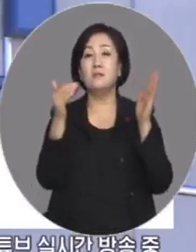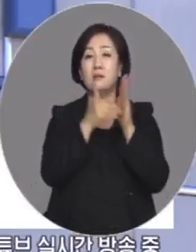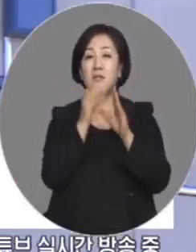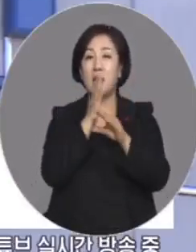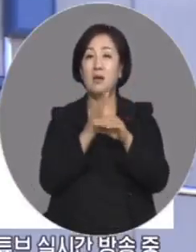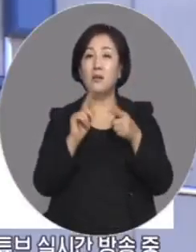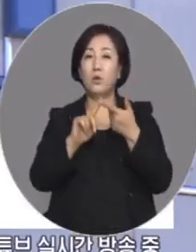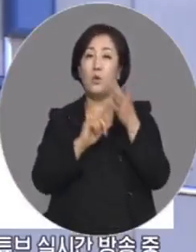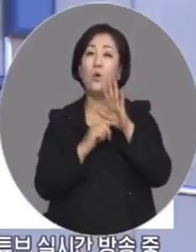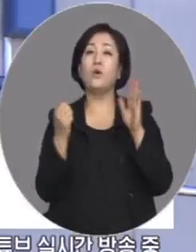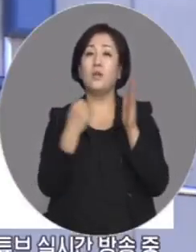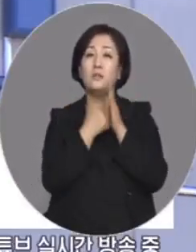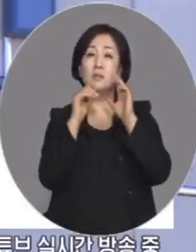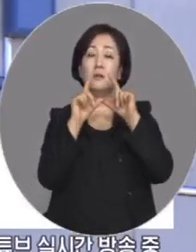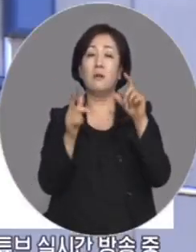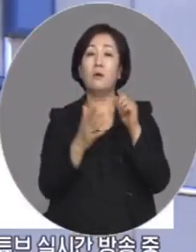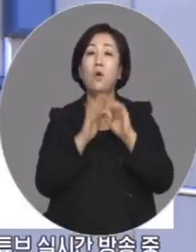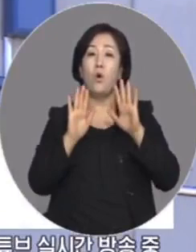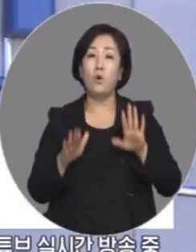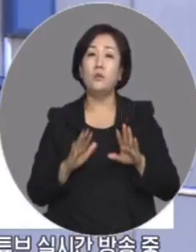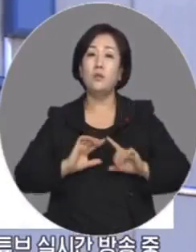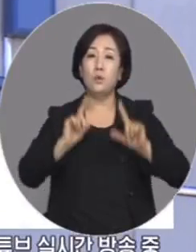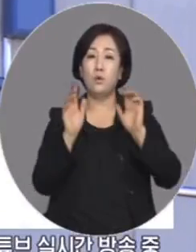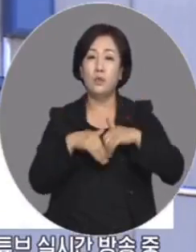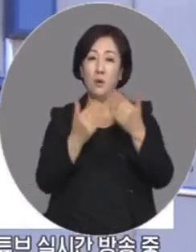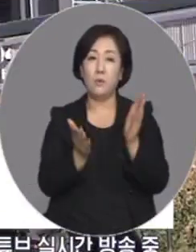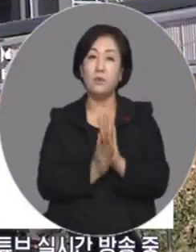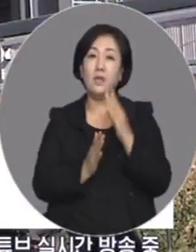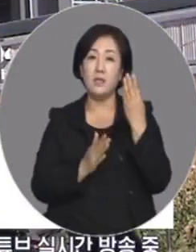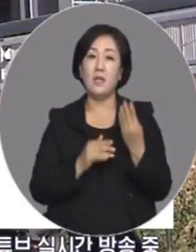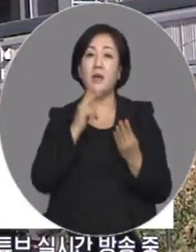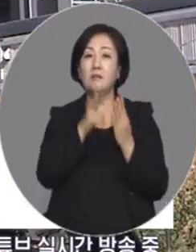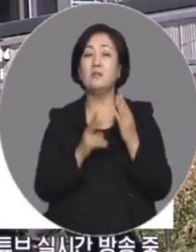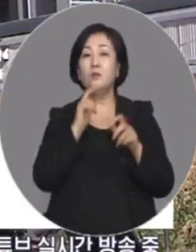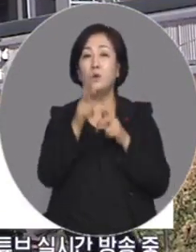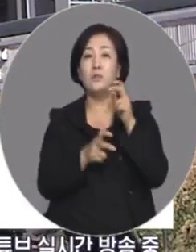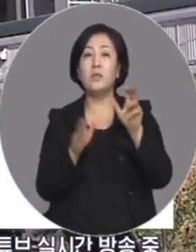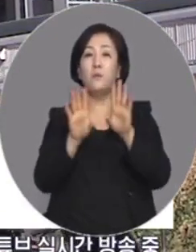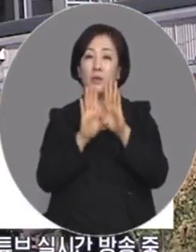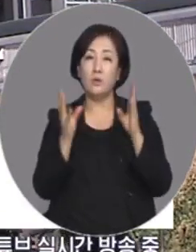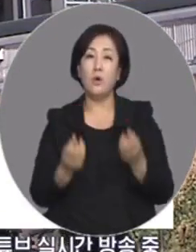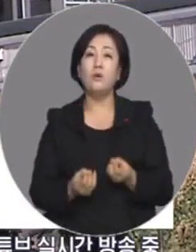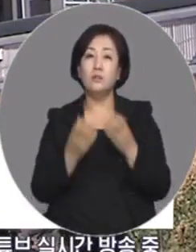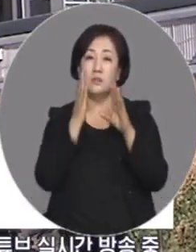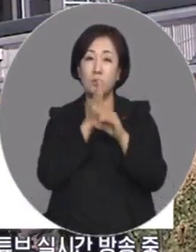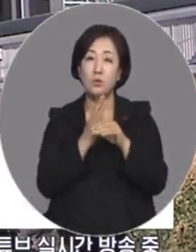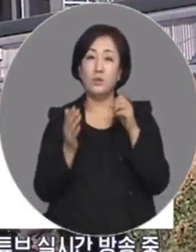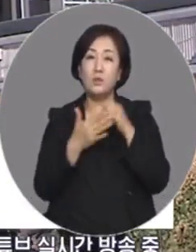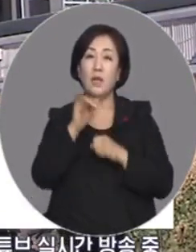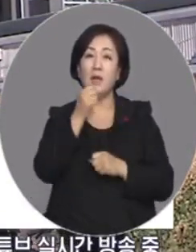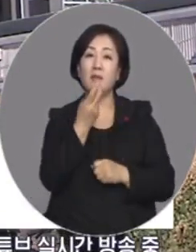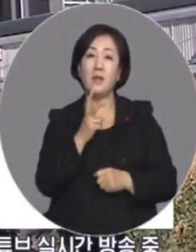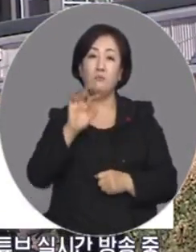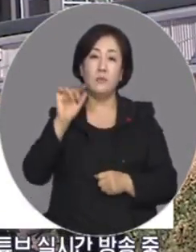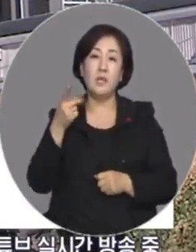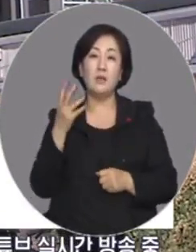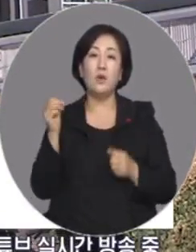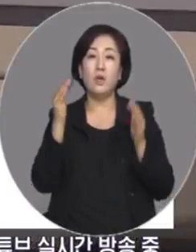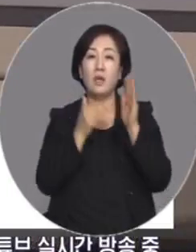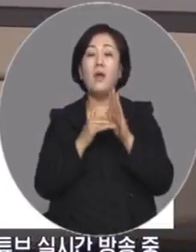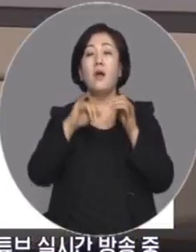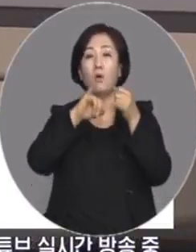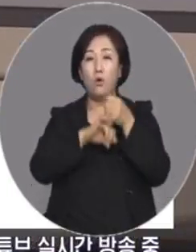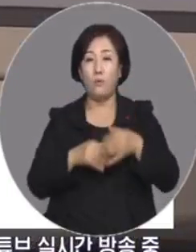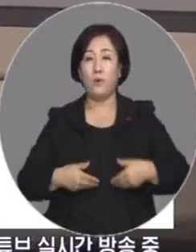했습니다. 울산시는 오늘 열린 동남권역 4개의 철도 사업 개통식에서 남창역의 무궁화호 운행의